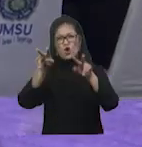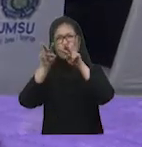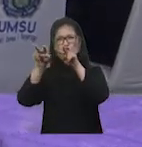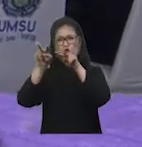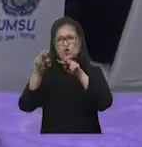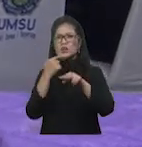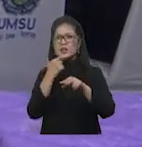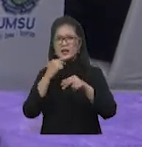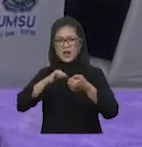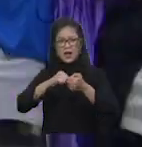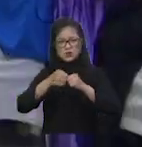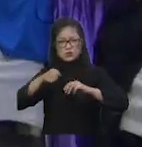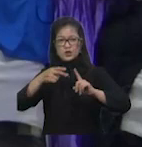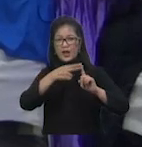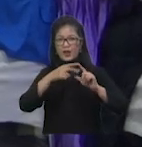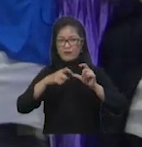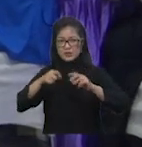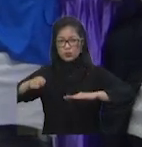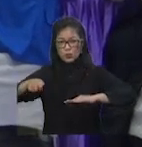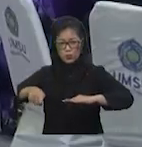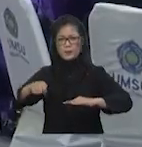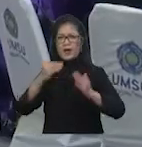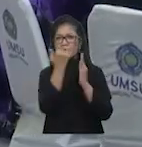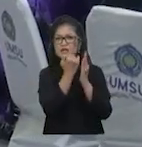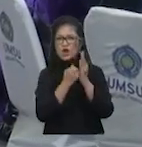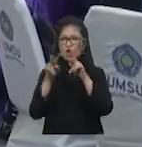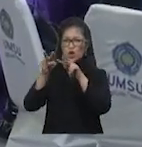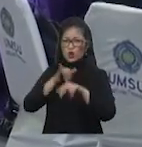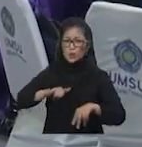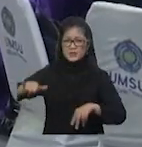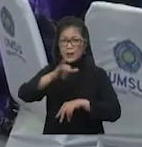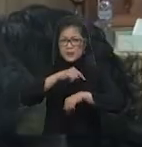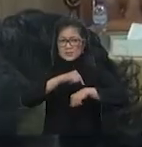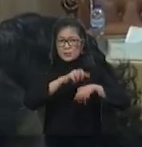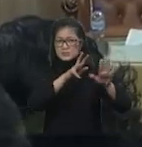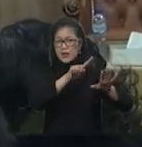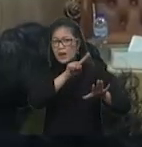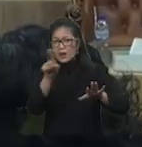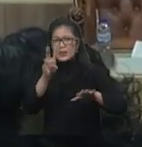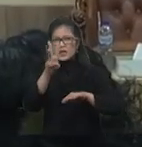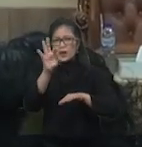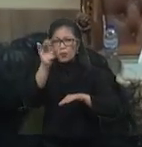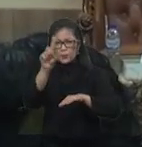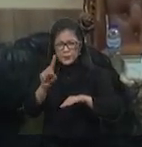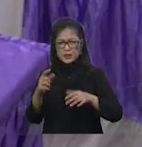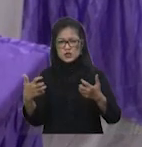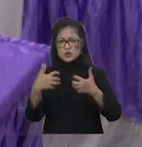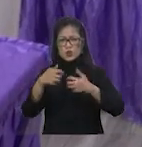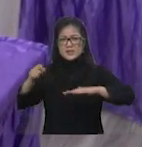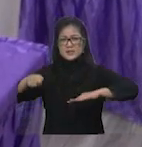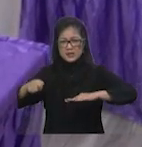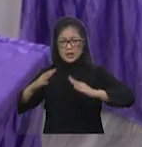Sambo. Acara nonton bareng ini dimulai pukul 9.30 waktu Indonesia Barat sesuai jalannya persidangan di Pengadilan Negeri